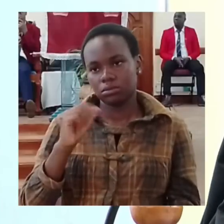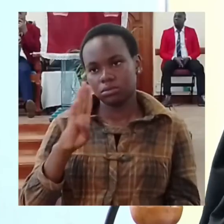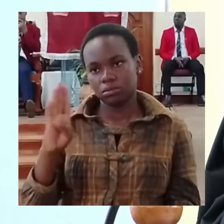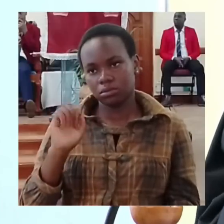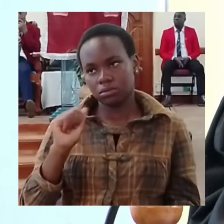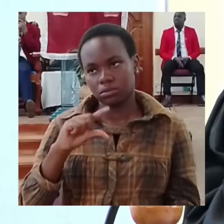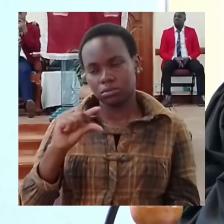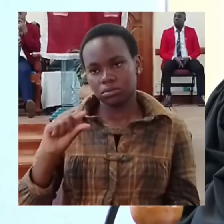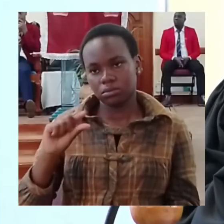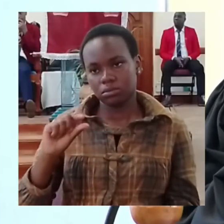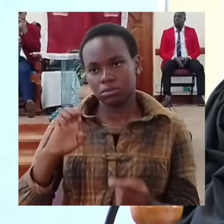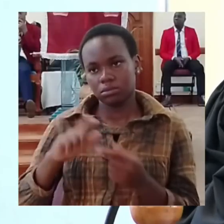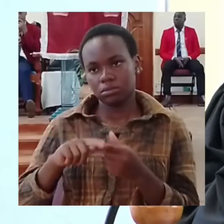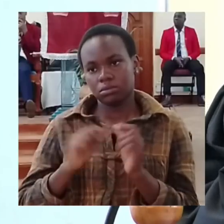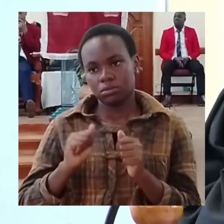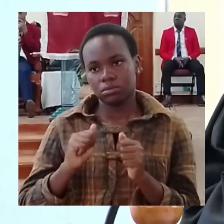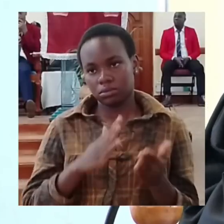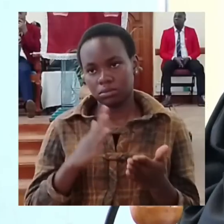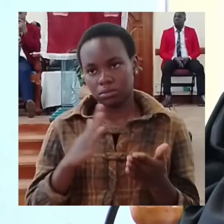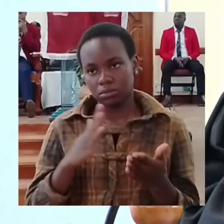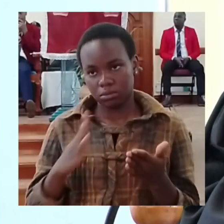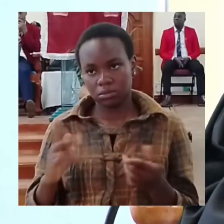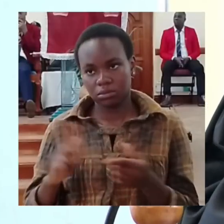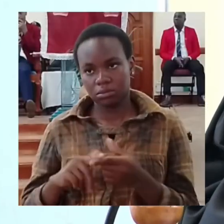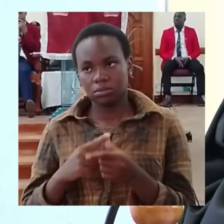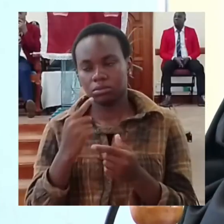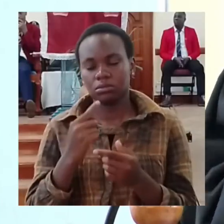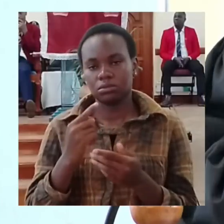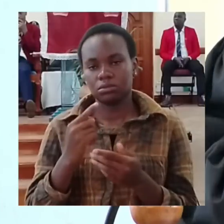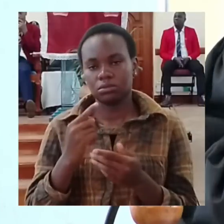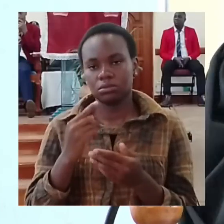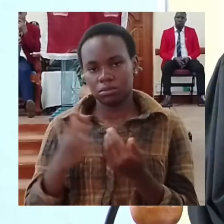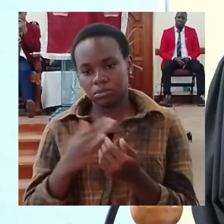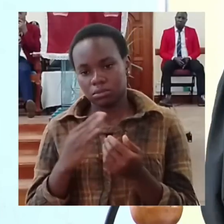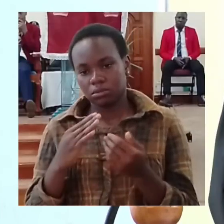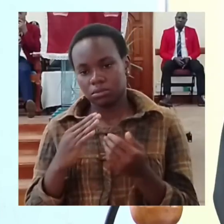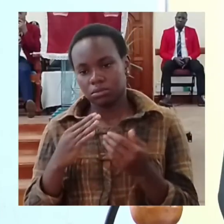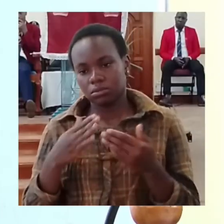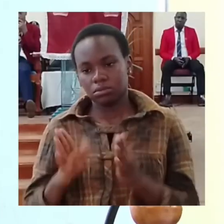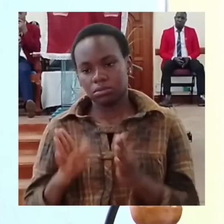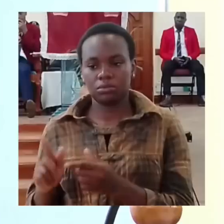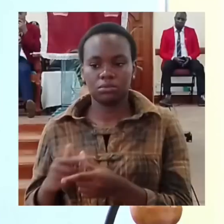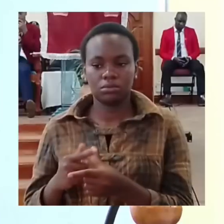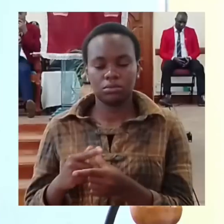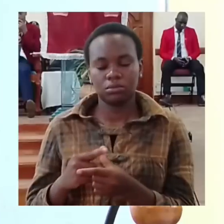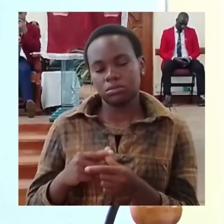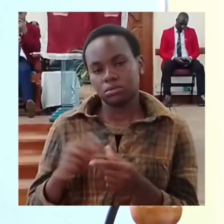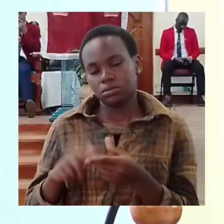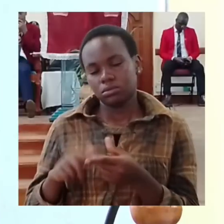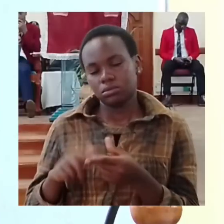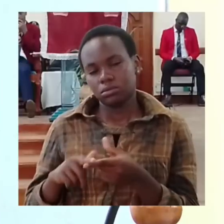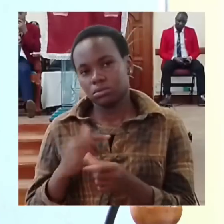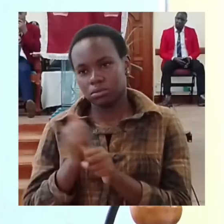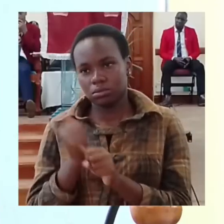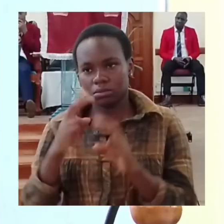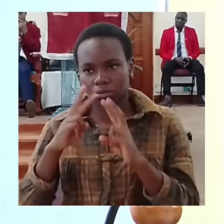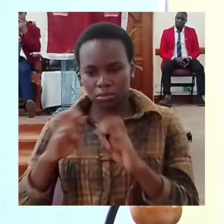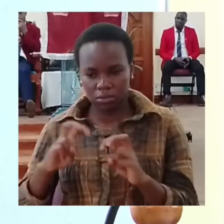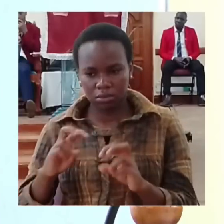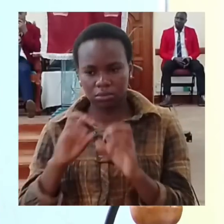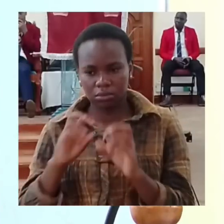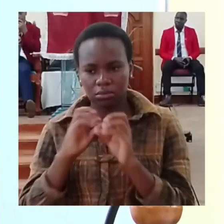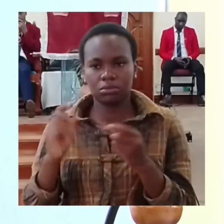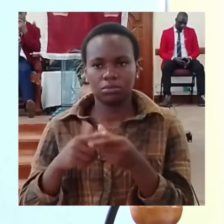Ndũcokeria Ngai nĩ akũhete ũũgĩ wa kũhanda tũboga tũu. Nĩ ũrĩa makagia ĩ. Nĩ wĩra atangĩhota gwetha. Ndwĩre